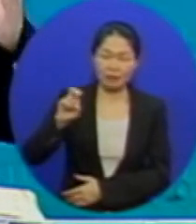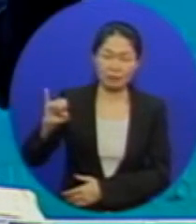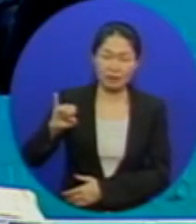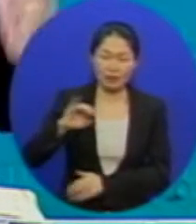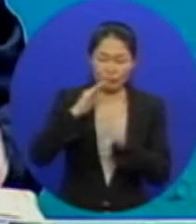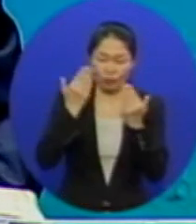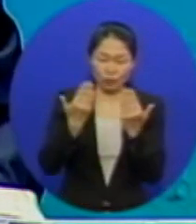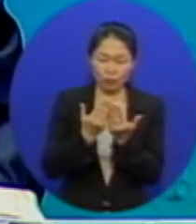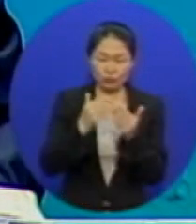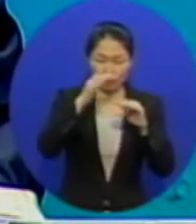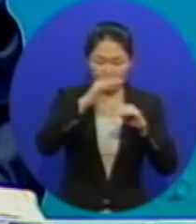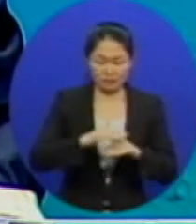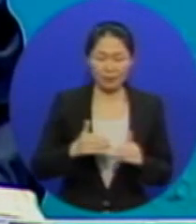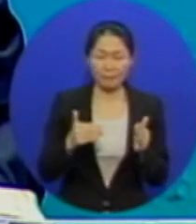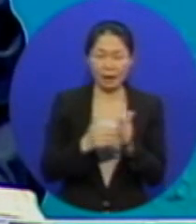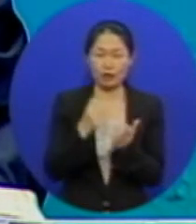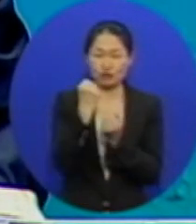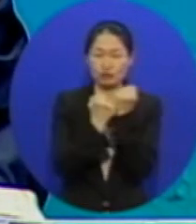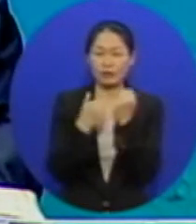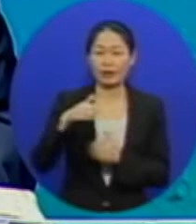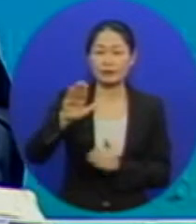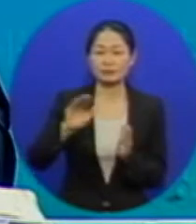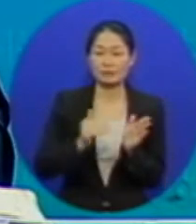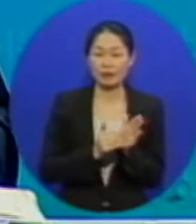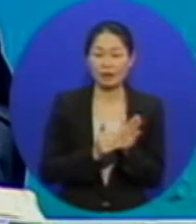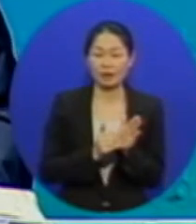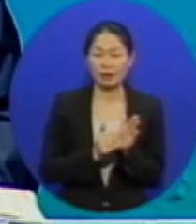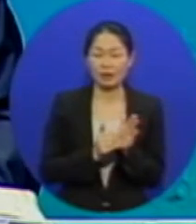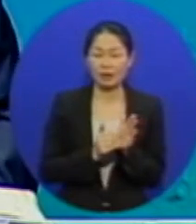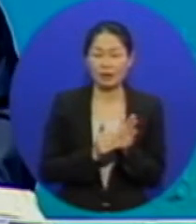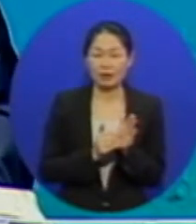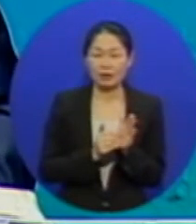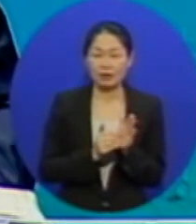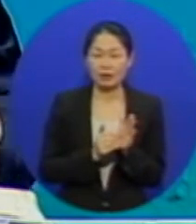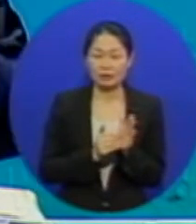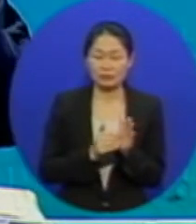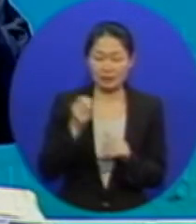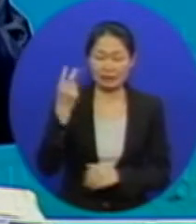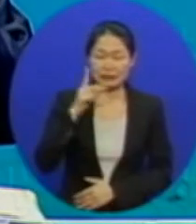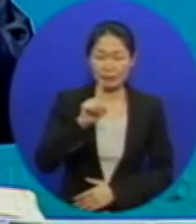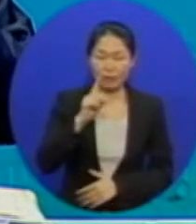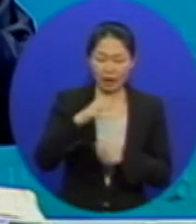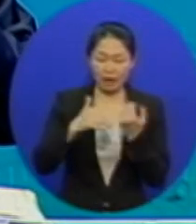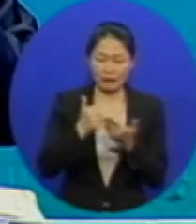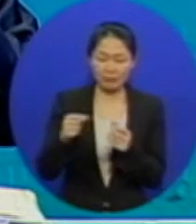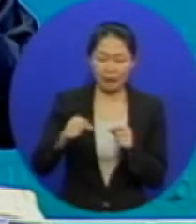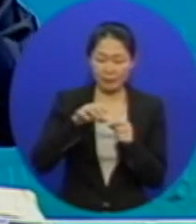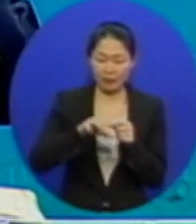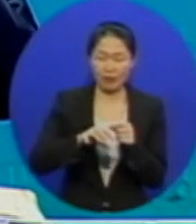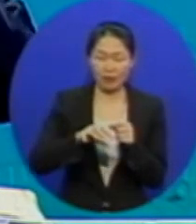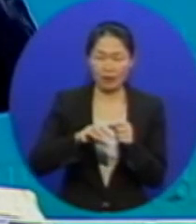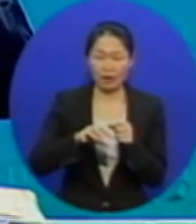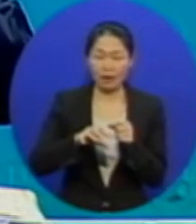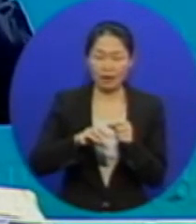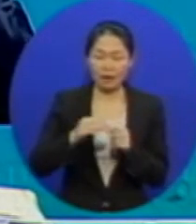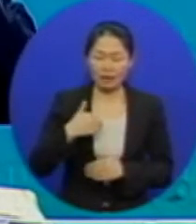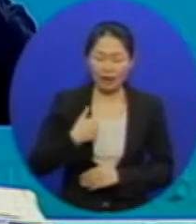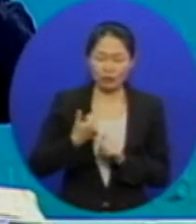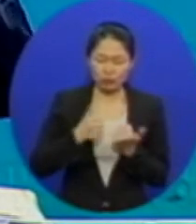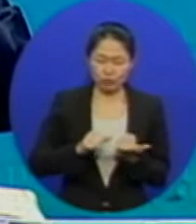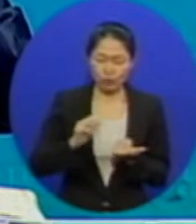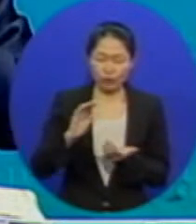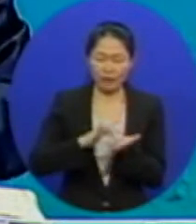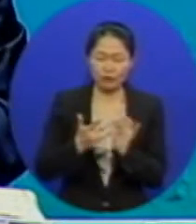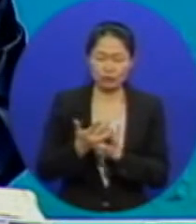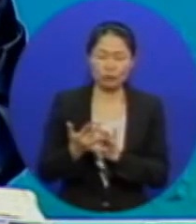출연해 를 갖습니다 그리고 다시 한번 하나님 앞에 정말 나 죽고 예수로 사는